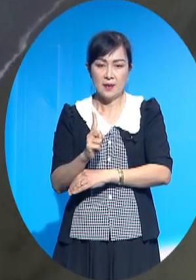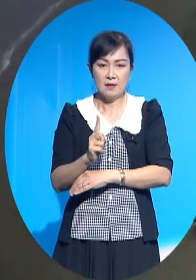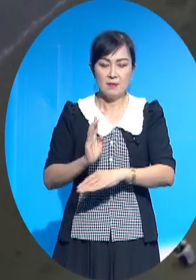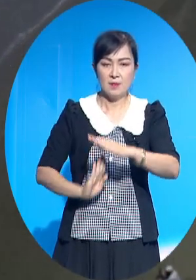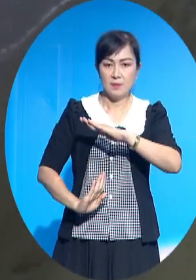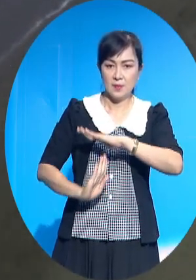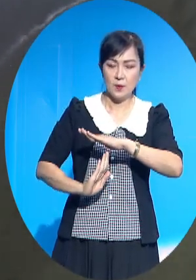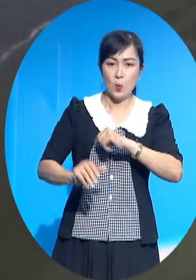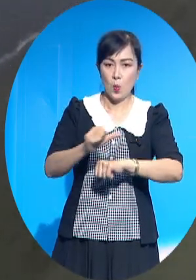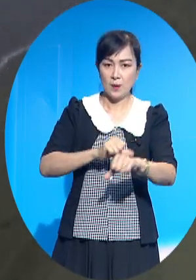bị đình chỉ